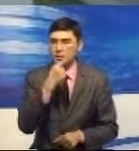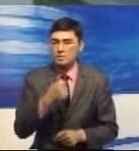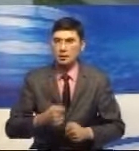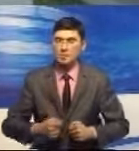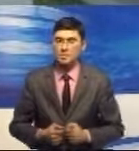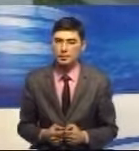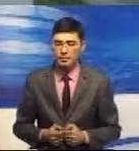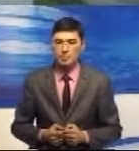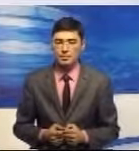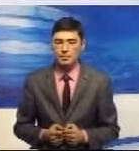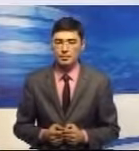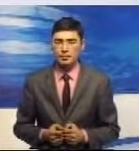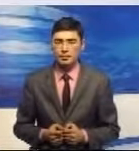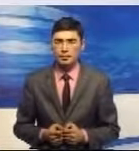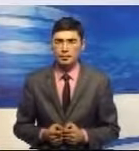қол жетімді.